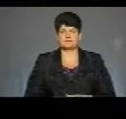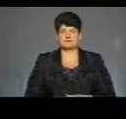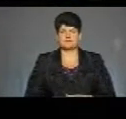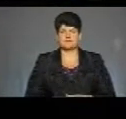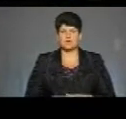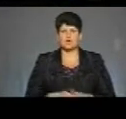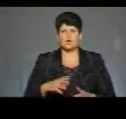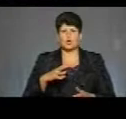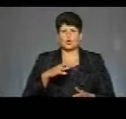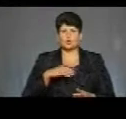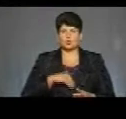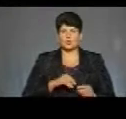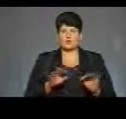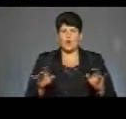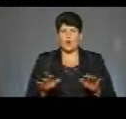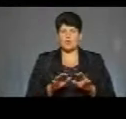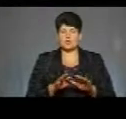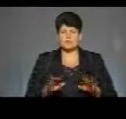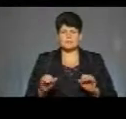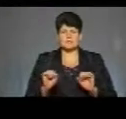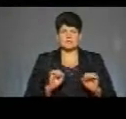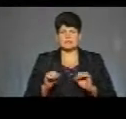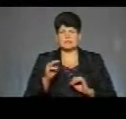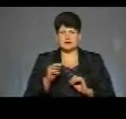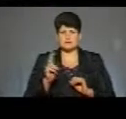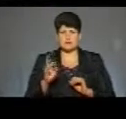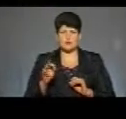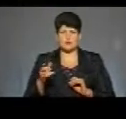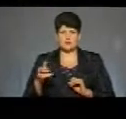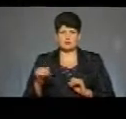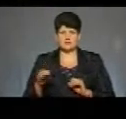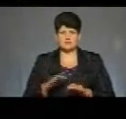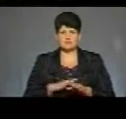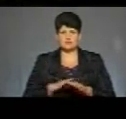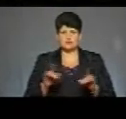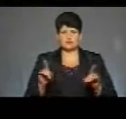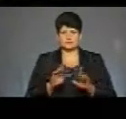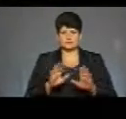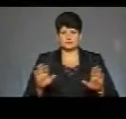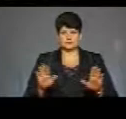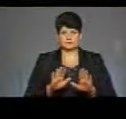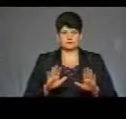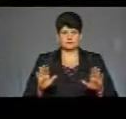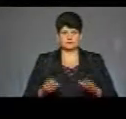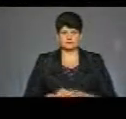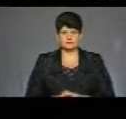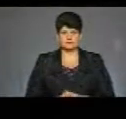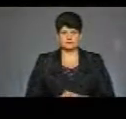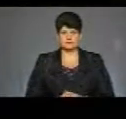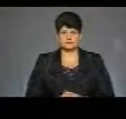Духовий оркестр Тернопільської артилерійської бригади під керівництвом Тараса Когута на плацу виконав музичні композиції.